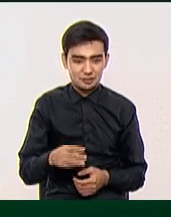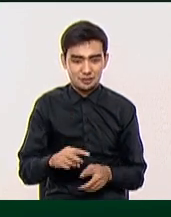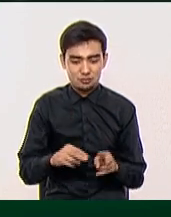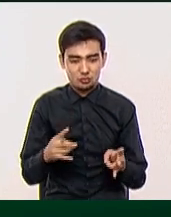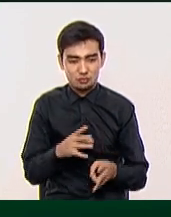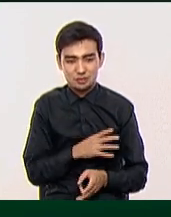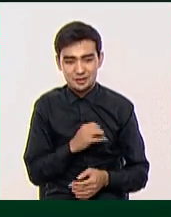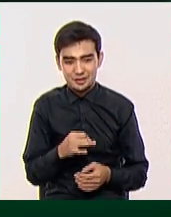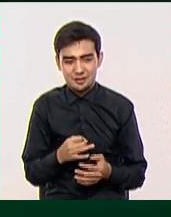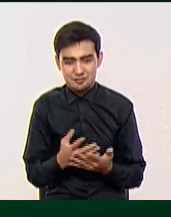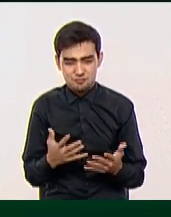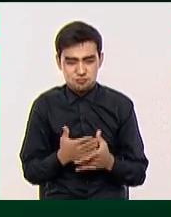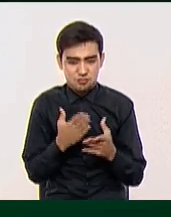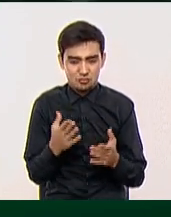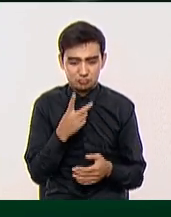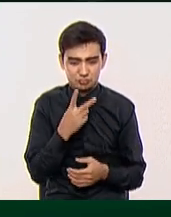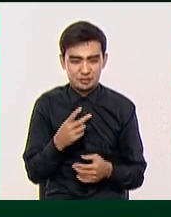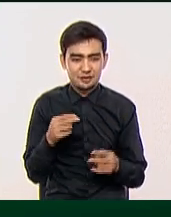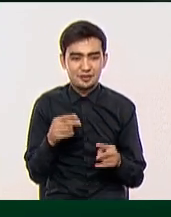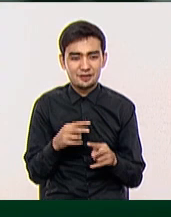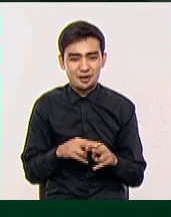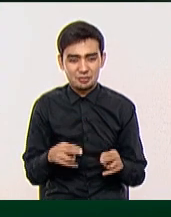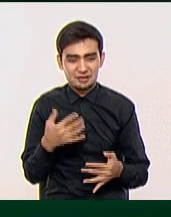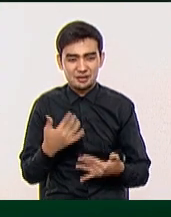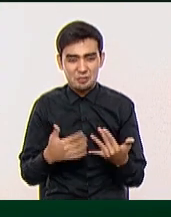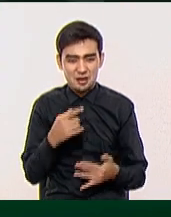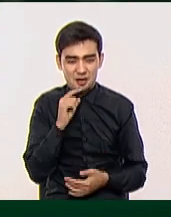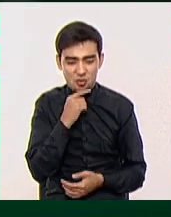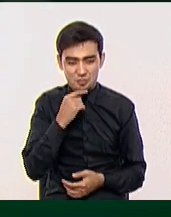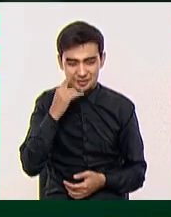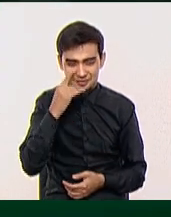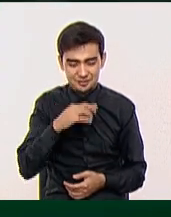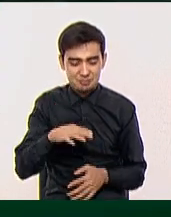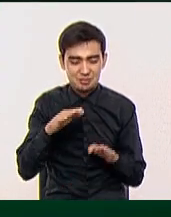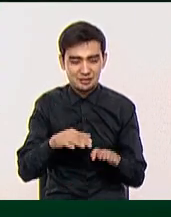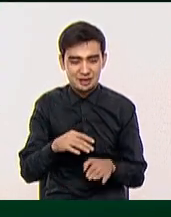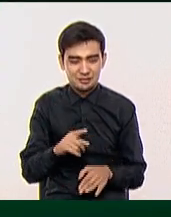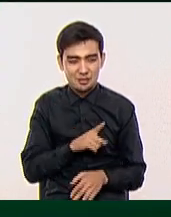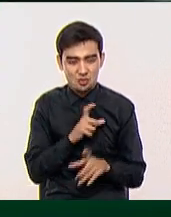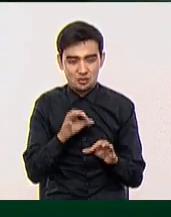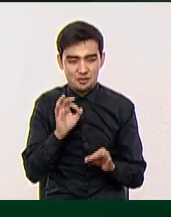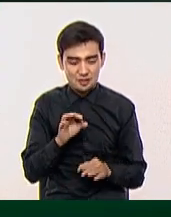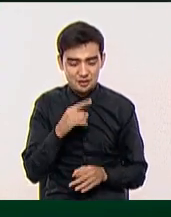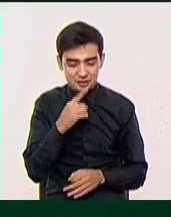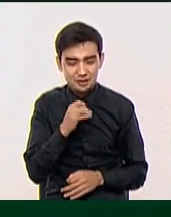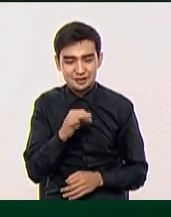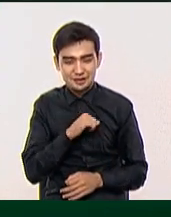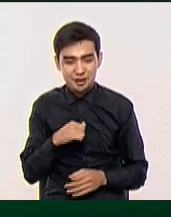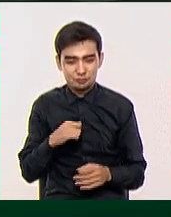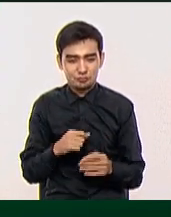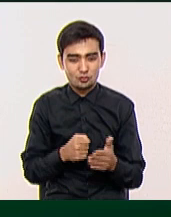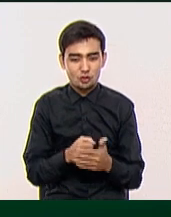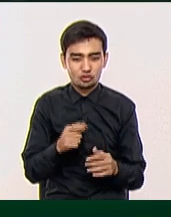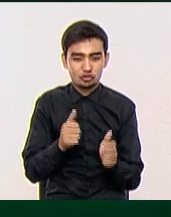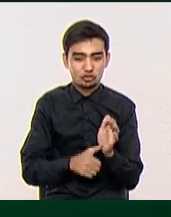не менее, разница большая, что свидетельствует о слабой экономике в стране, говорят специалисты. Сам же рост до